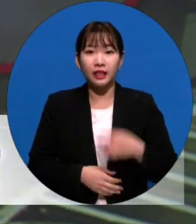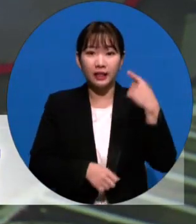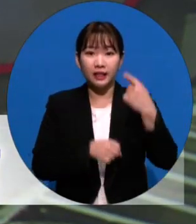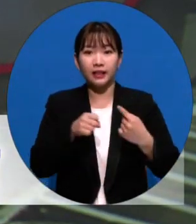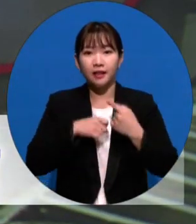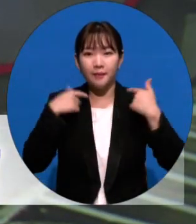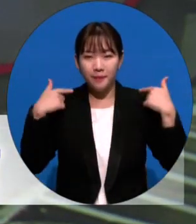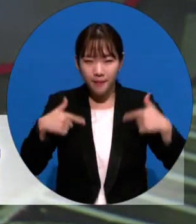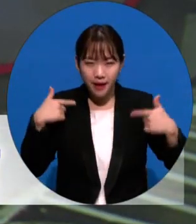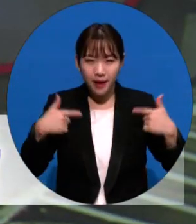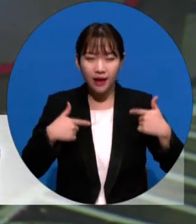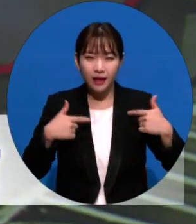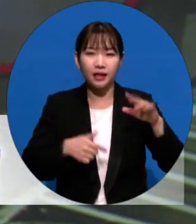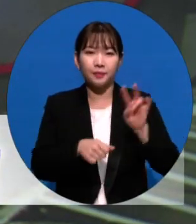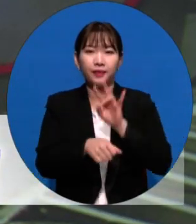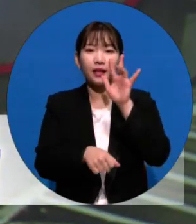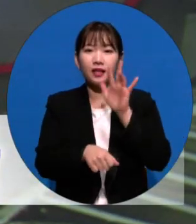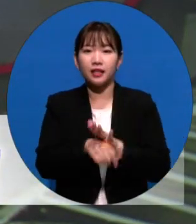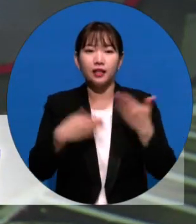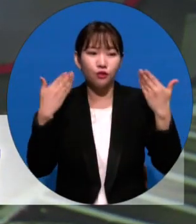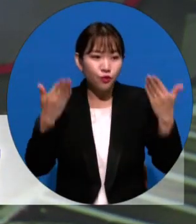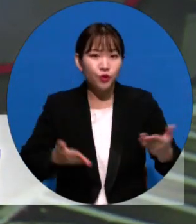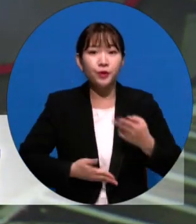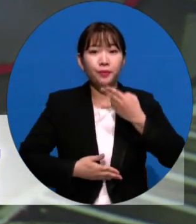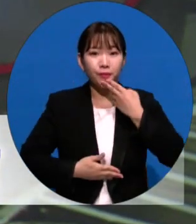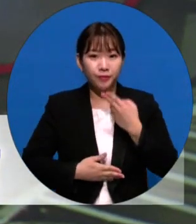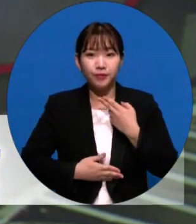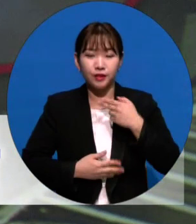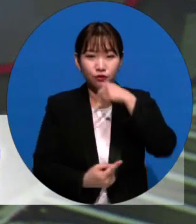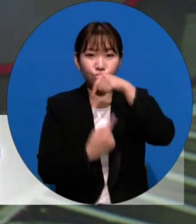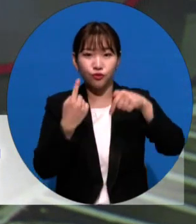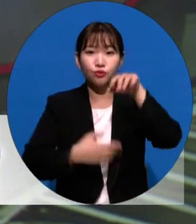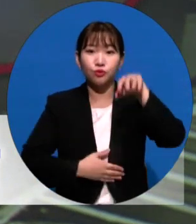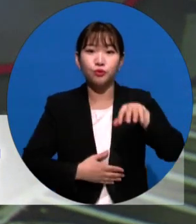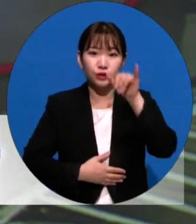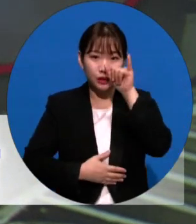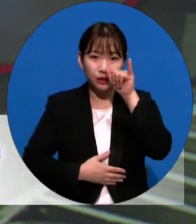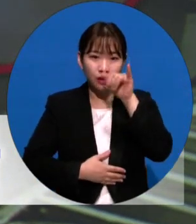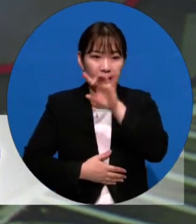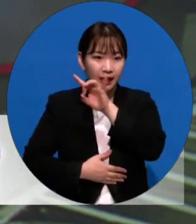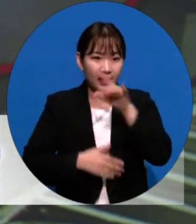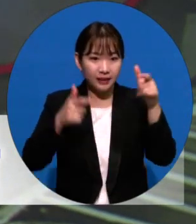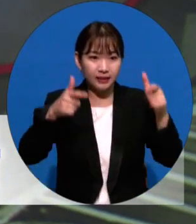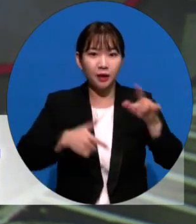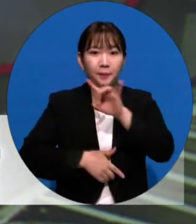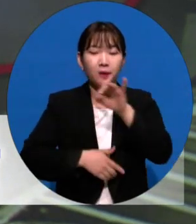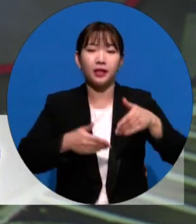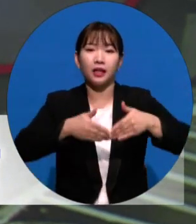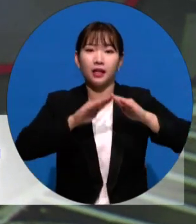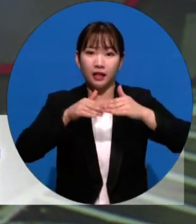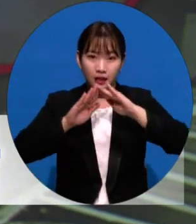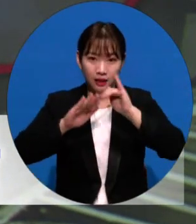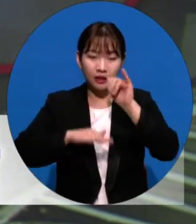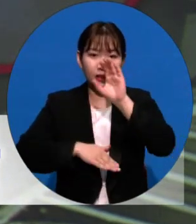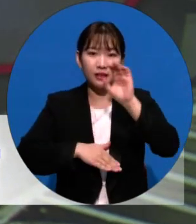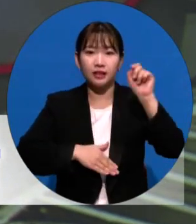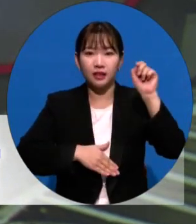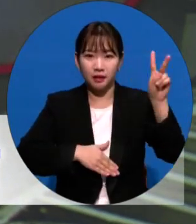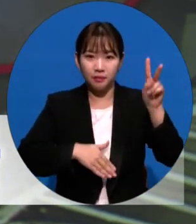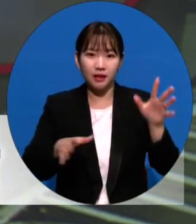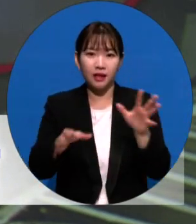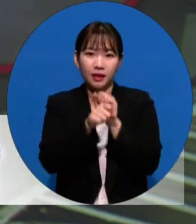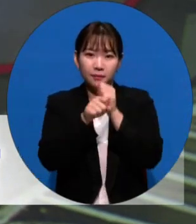1년 365일 24시간 쉴 틈 없이 돌아가는 곳이 있습니다. 각 지자체마다 설치되어 있는 CCTV 통합